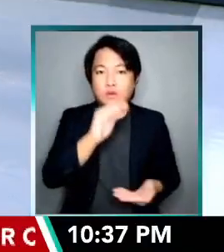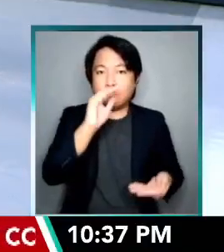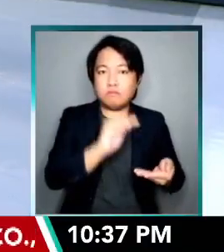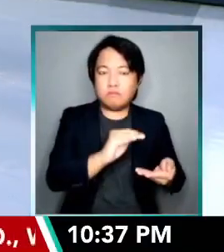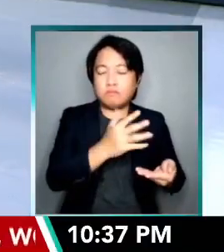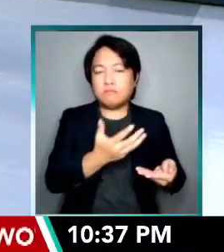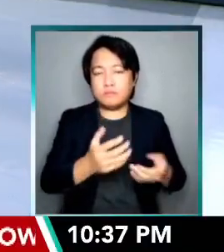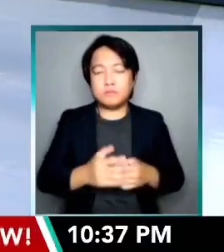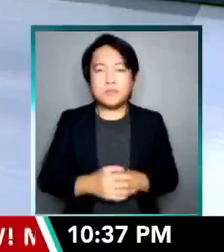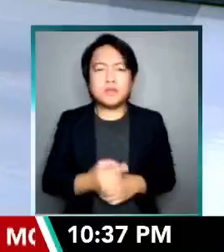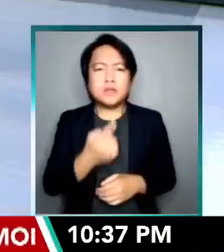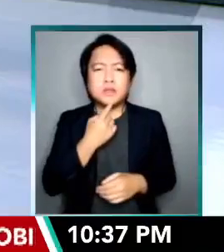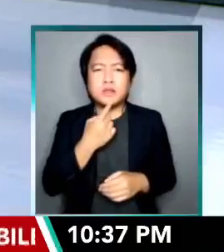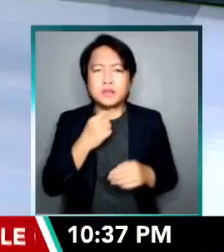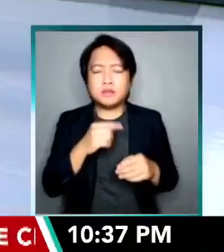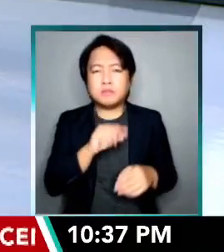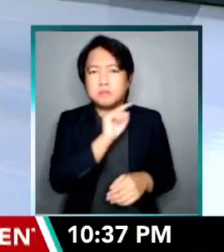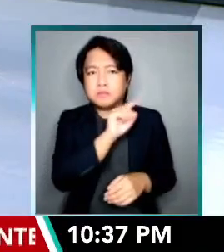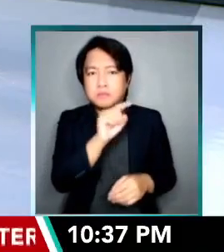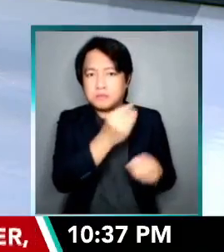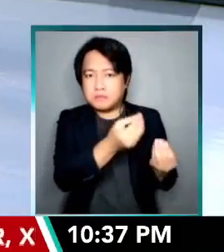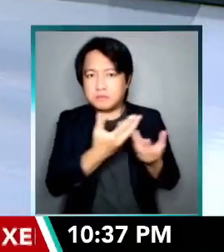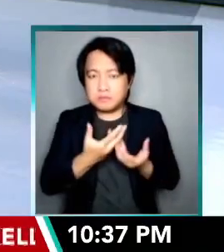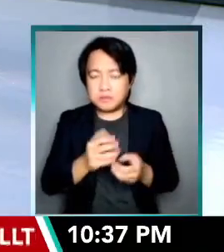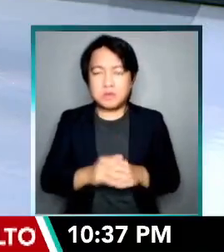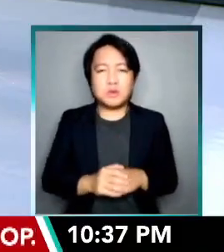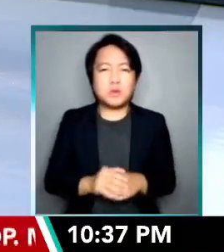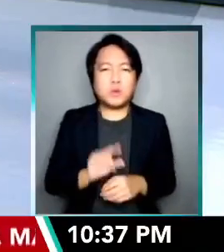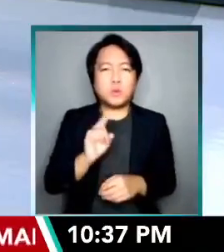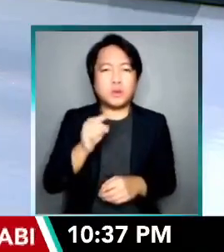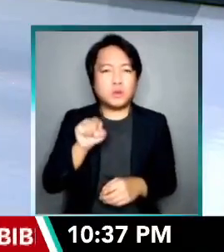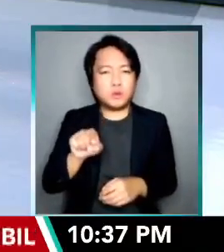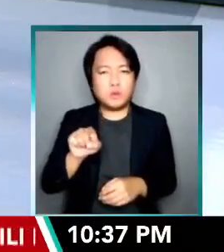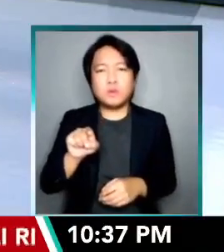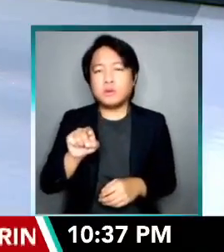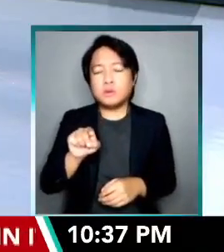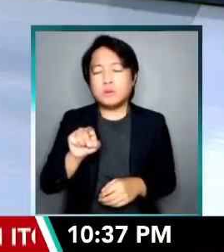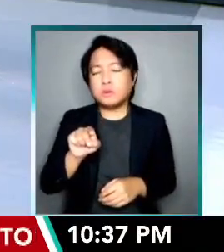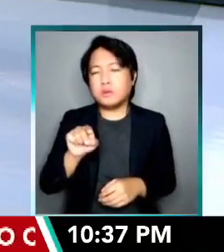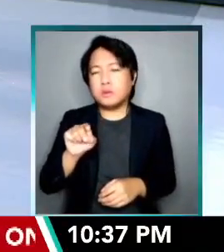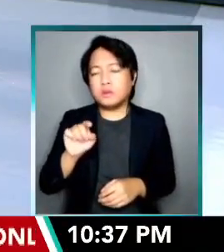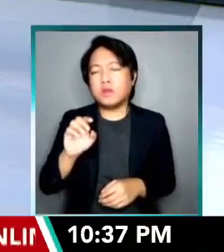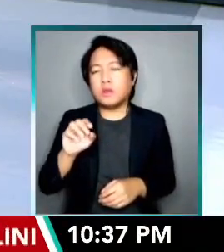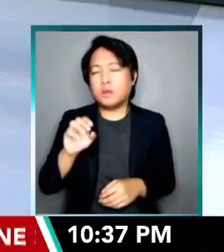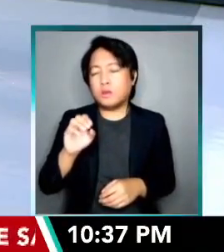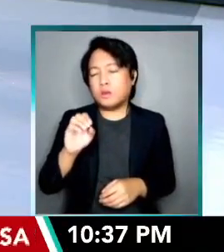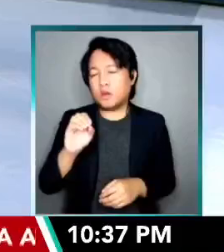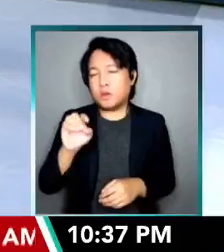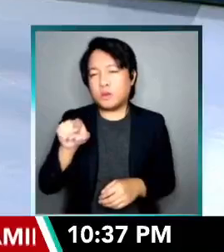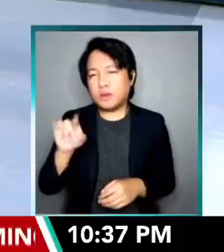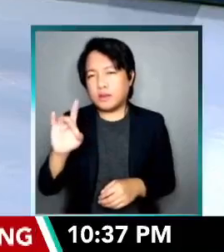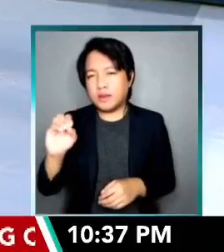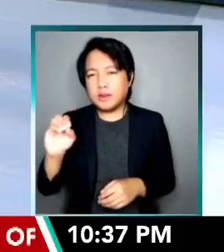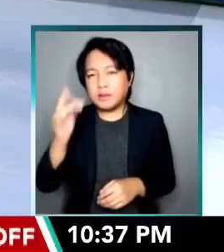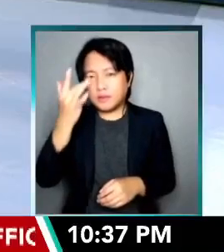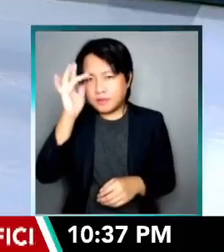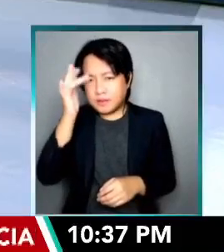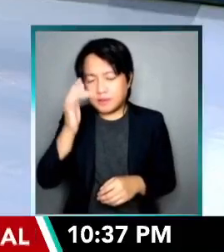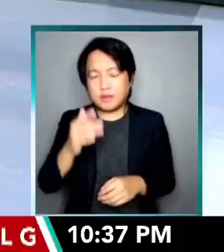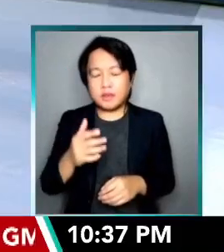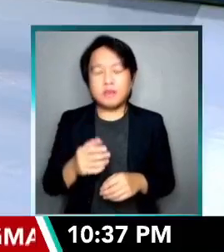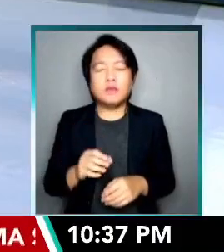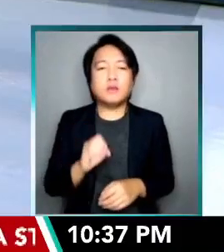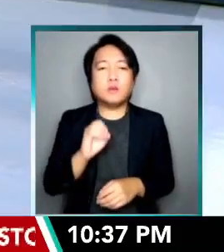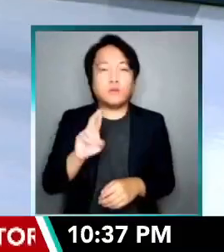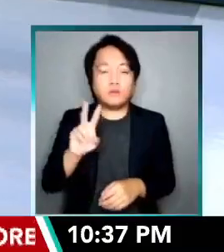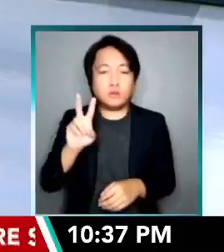source, posibleng mula 1 peso and 80 centavos hanggang 2 pesos ang dagdag presyo sa kada litro ng diesel. Habang hanggang